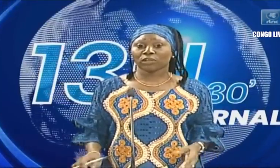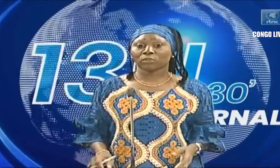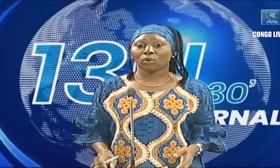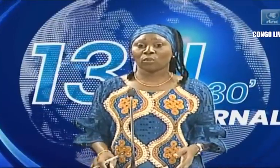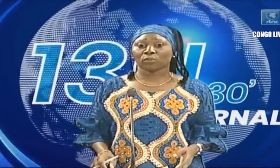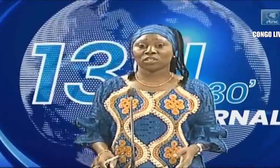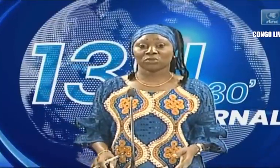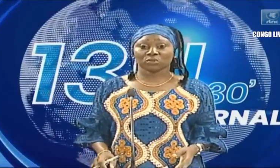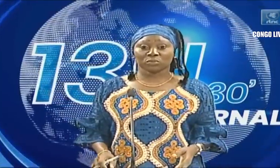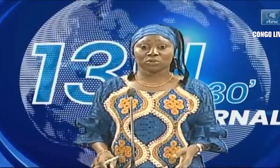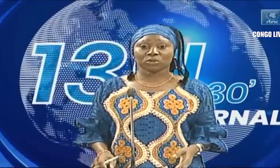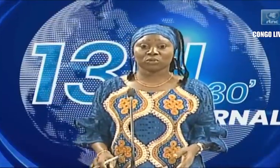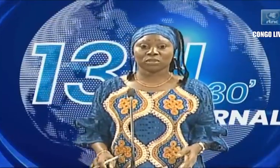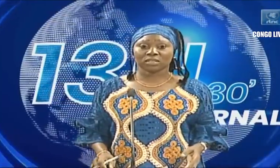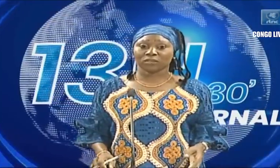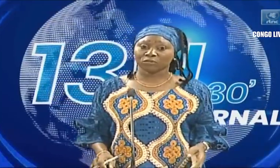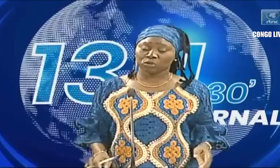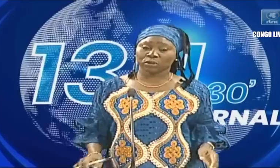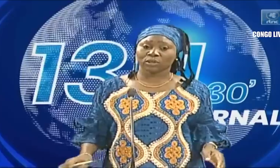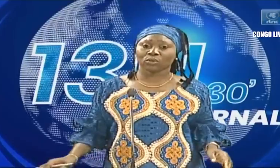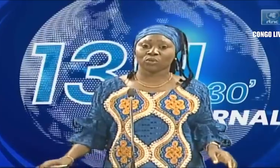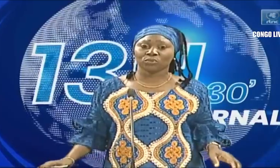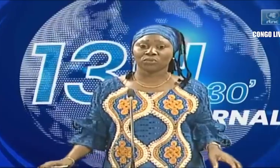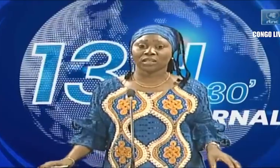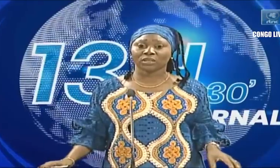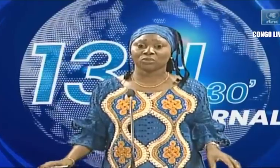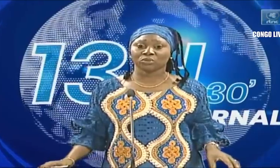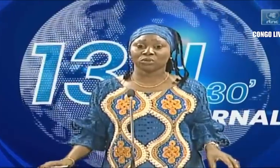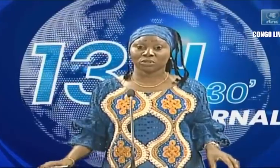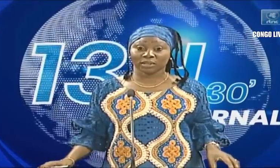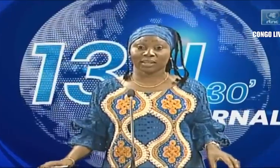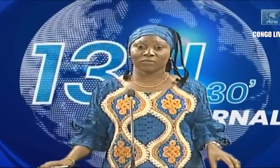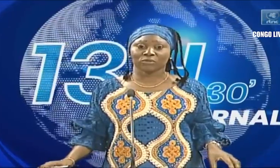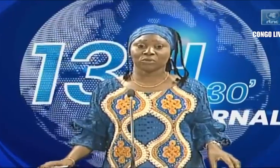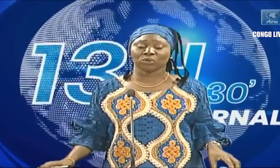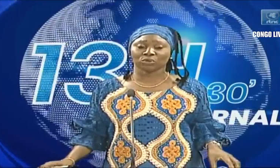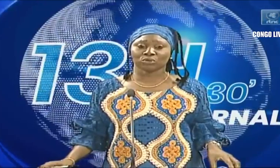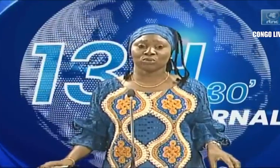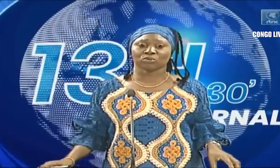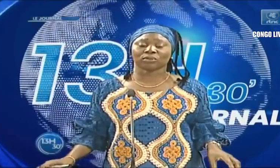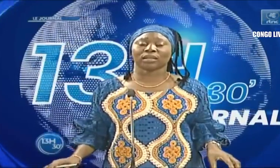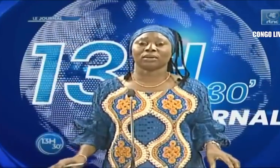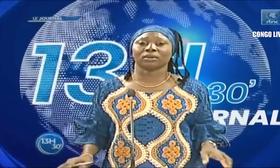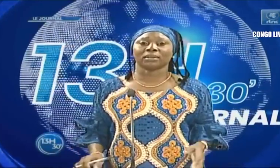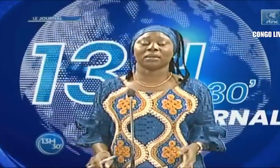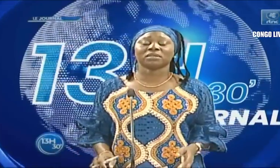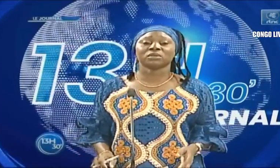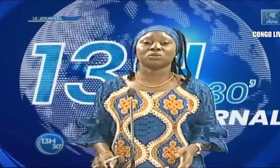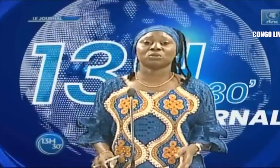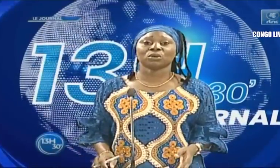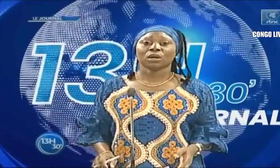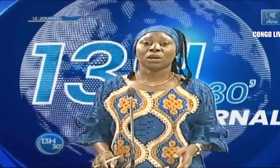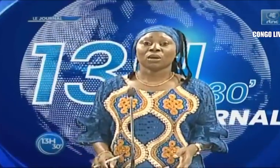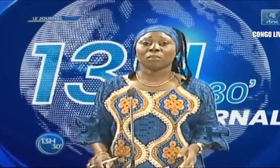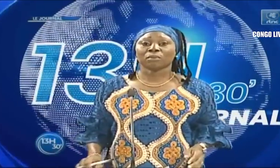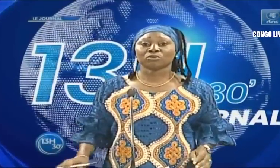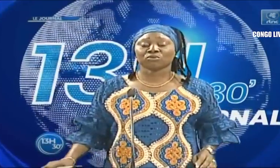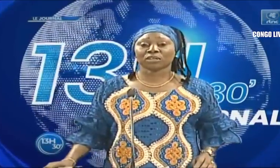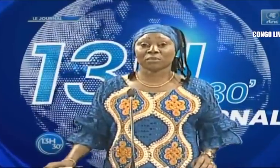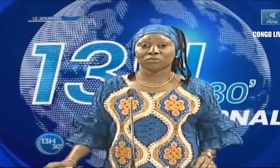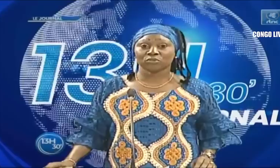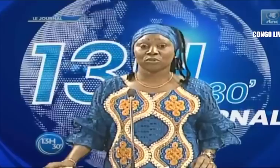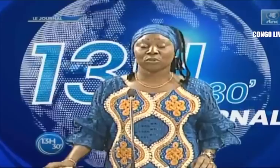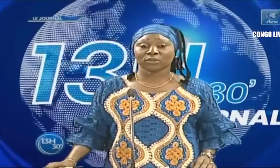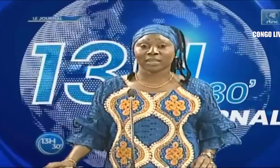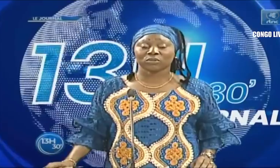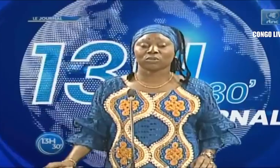du gouvernement ont planché sur plusieurs dossiers. Vous aurez le communiqué de ces travaux dans ce journal. Mesdames et messieurs, bonjour